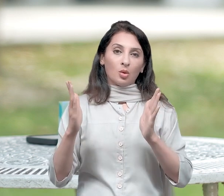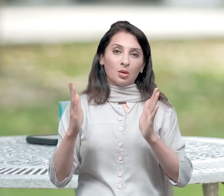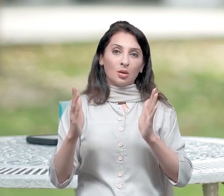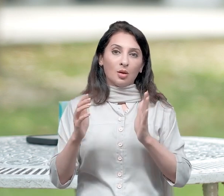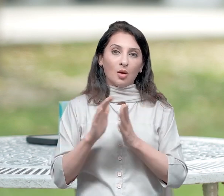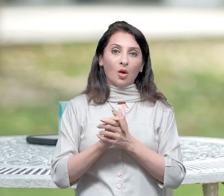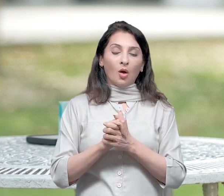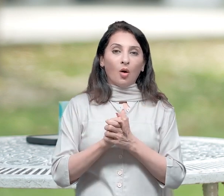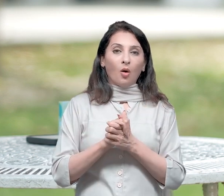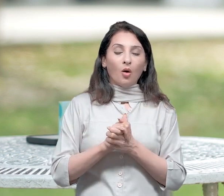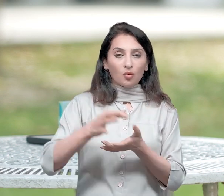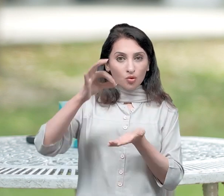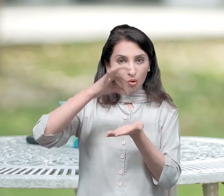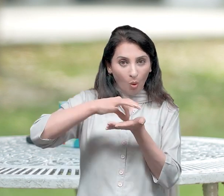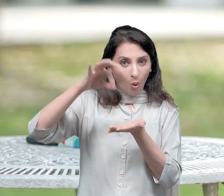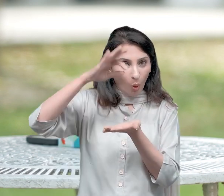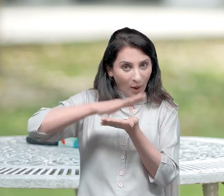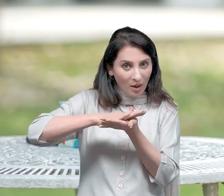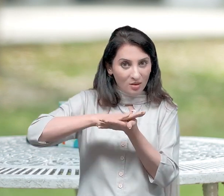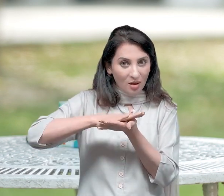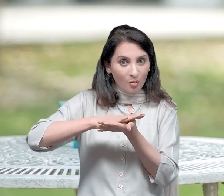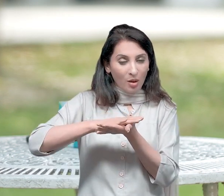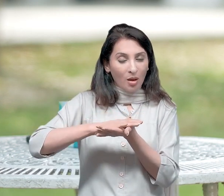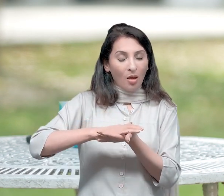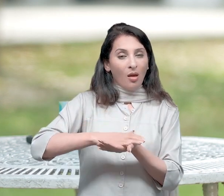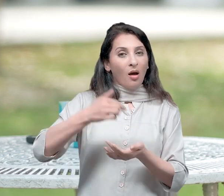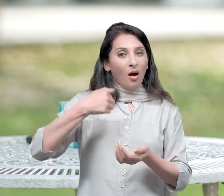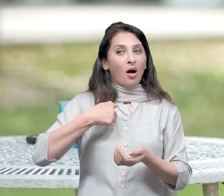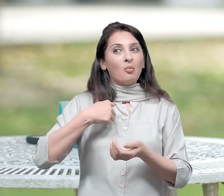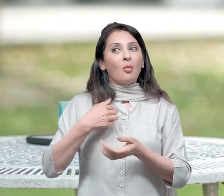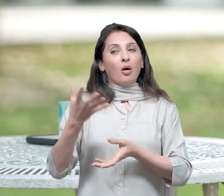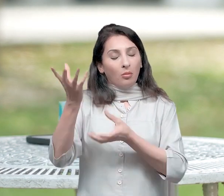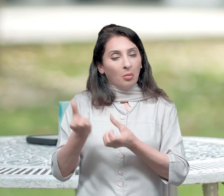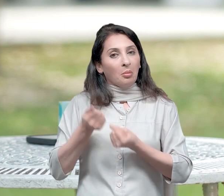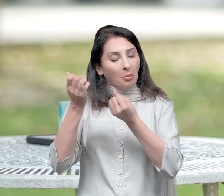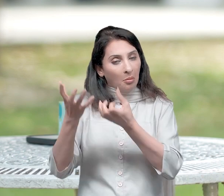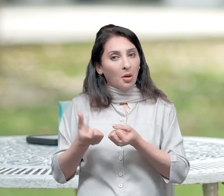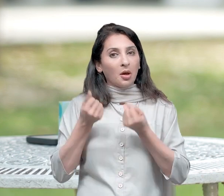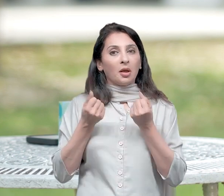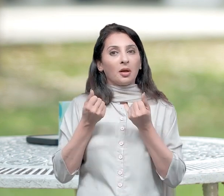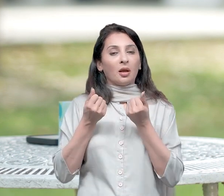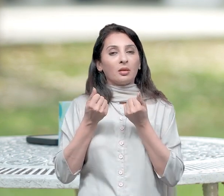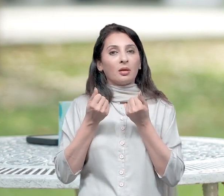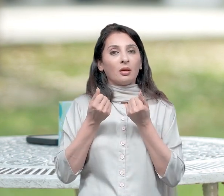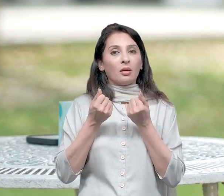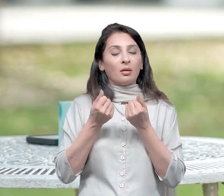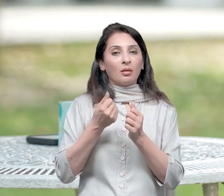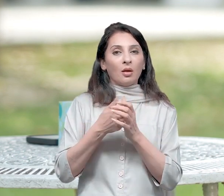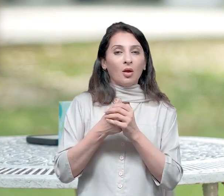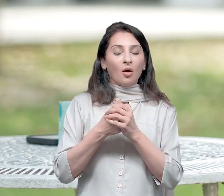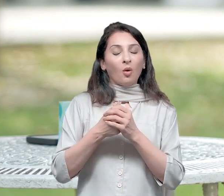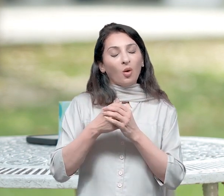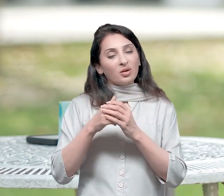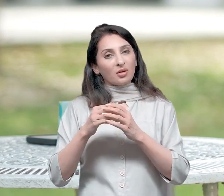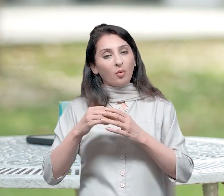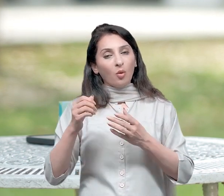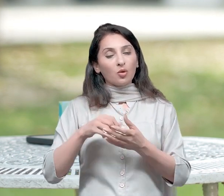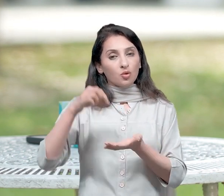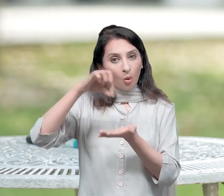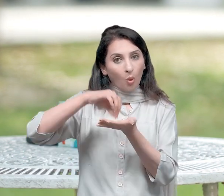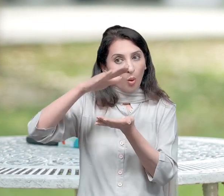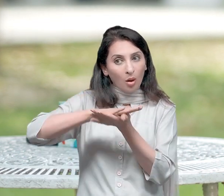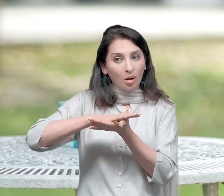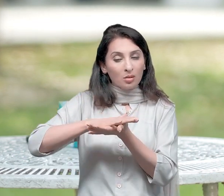امپورٹس جو تھیں وہ بڑھتی جا رہی تھیں اور ہمارے اوپر قرضوں کا بوجھ بھی جو تھا، جو فارن